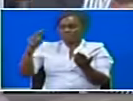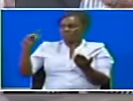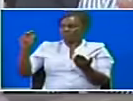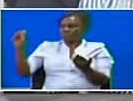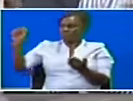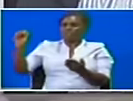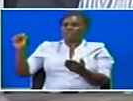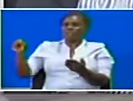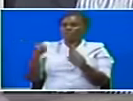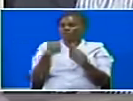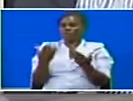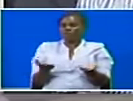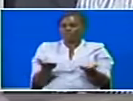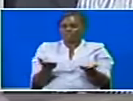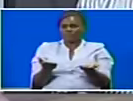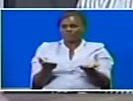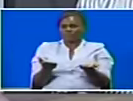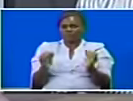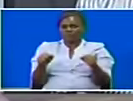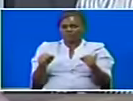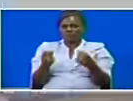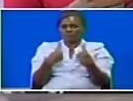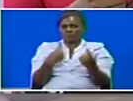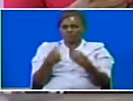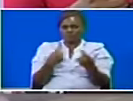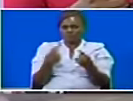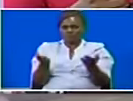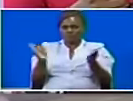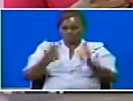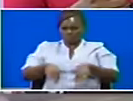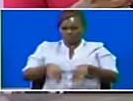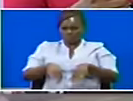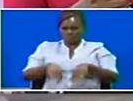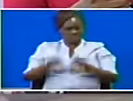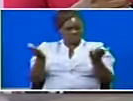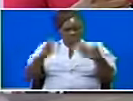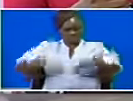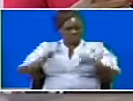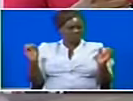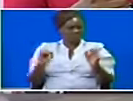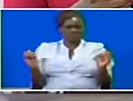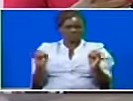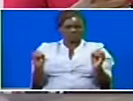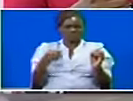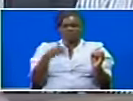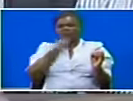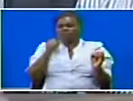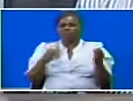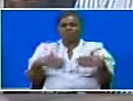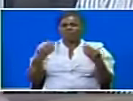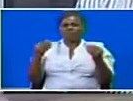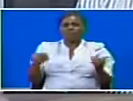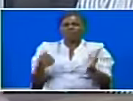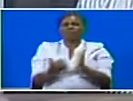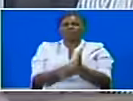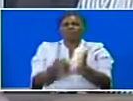ndio tunazungumzia mambo yake. Kwa hivyo huenda makubaliano haya yakawa ndio yatasambaratisha NASA? Haiwezi kusambaratisha kamwe. Kuna wazee ambao watatatua hilo